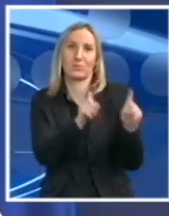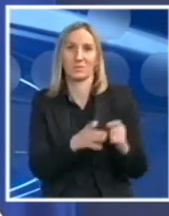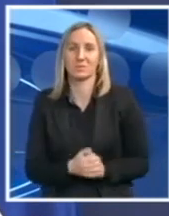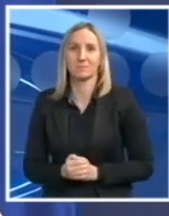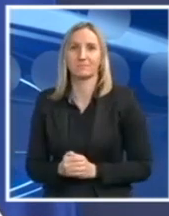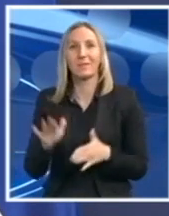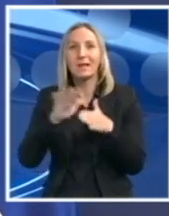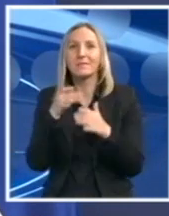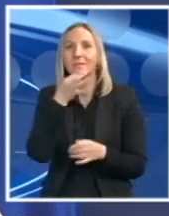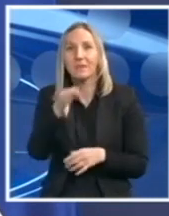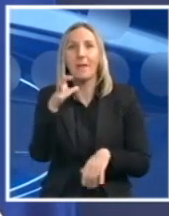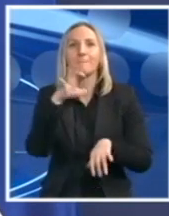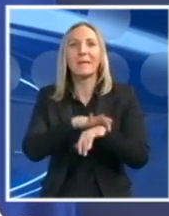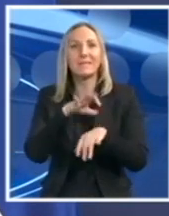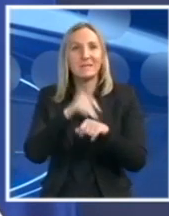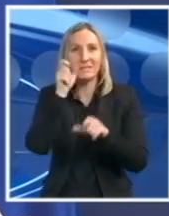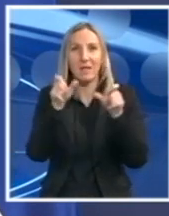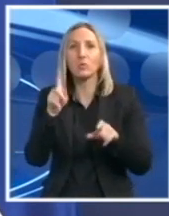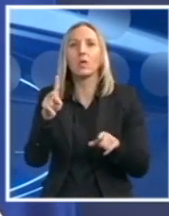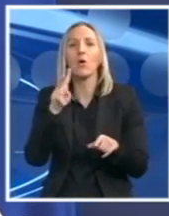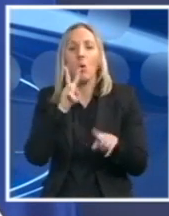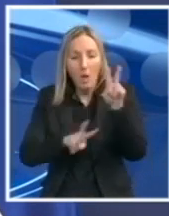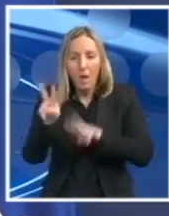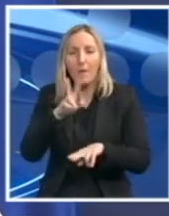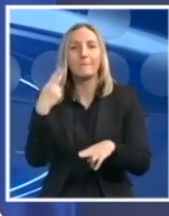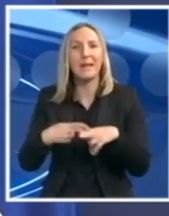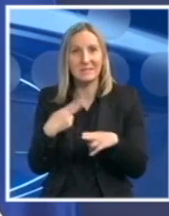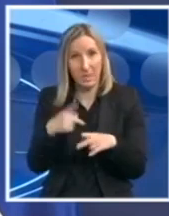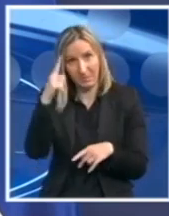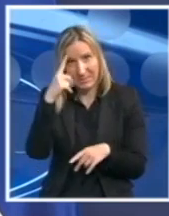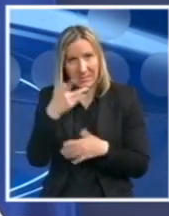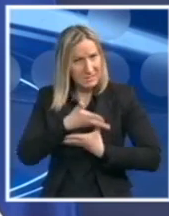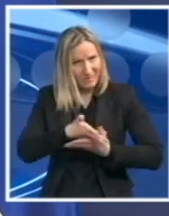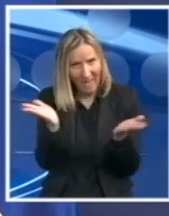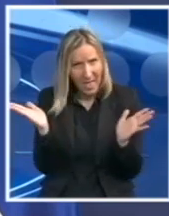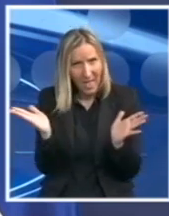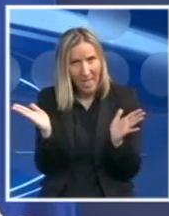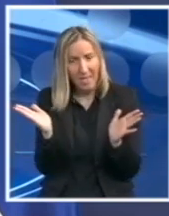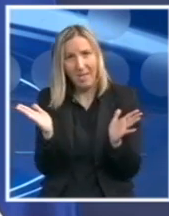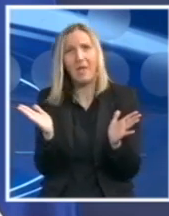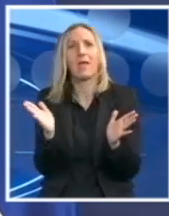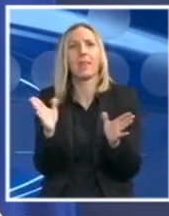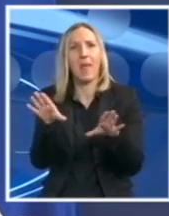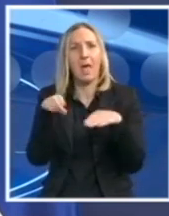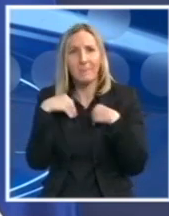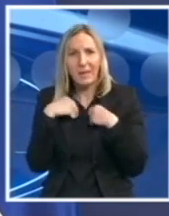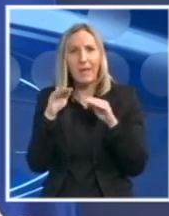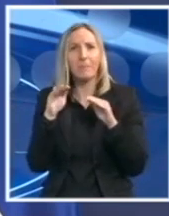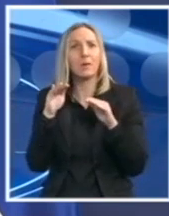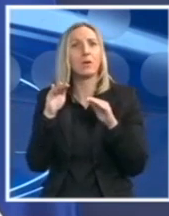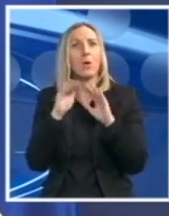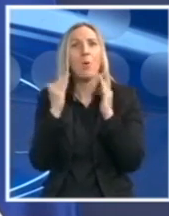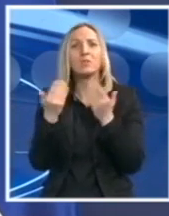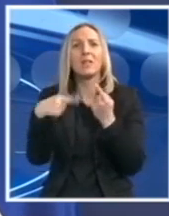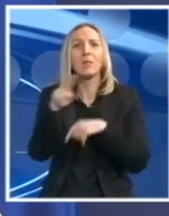Rekli ste medicinsko osoblje koje radi s pacijentima, ali mislite na medicinsko osoblje na prijemnom odeljenju bilo koje bolnice